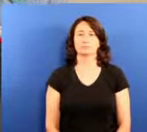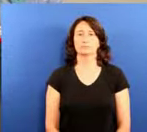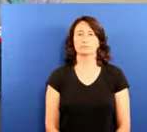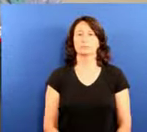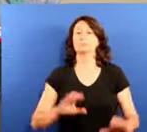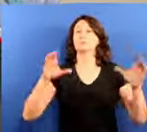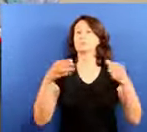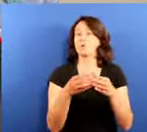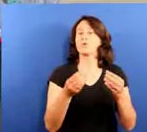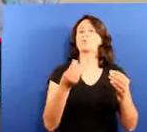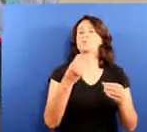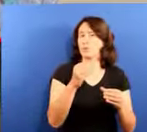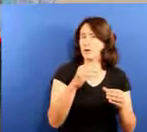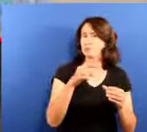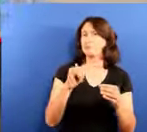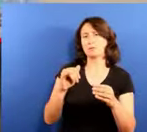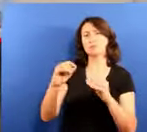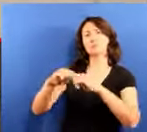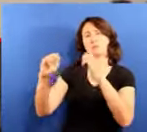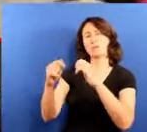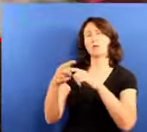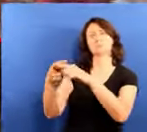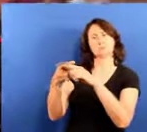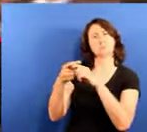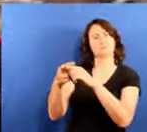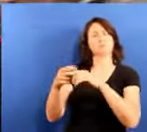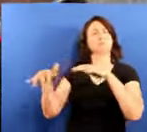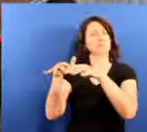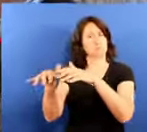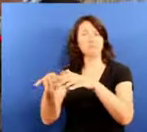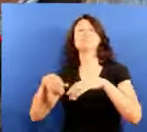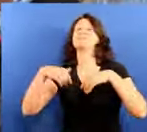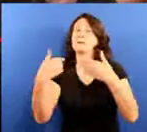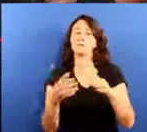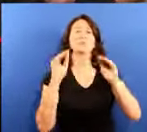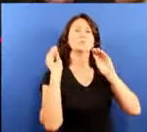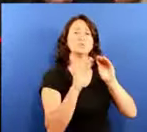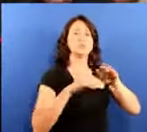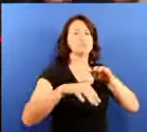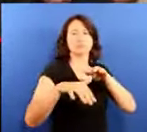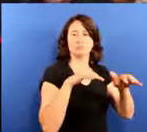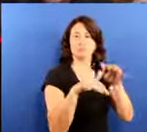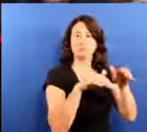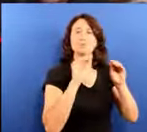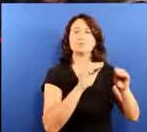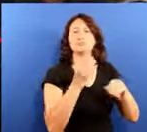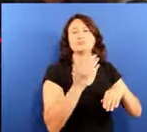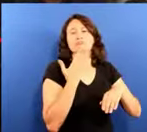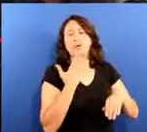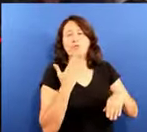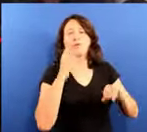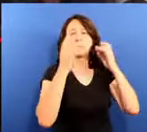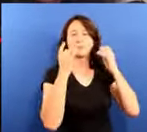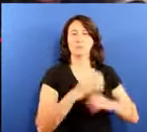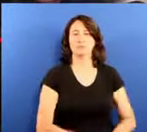Cuidadoras programakoak eta Igurko Orue egoitza egoiliarren talde batekoak dira. Landegiak iraungo duen 15